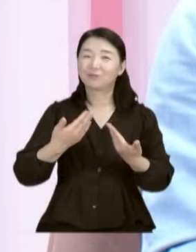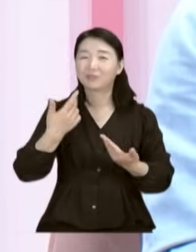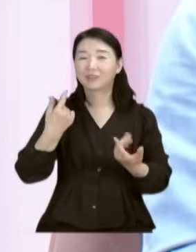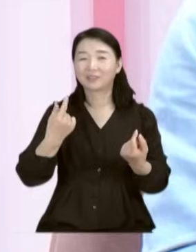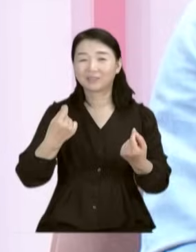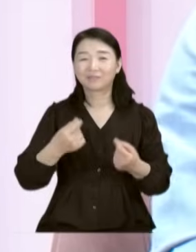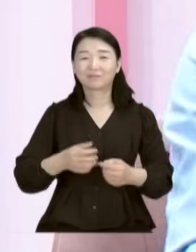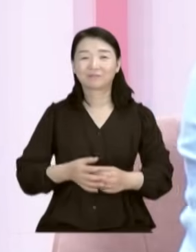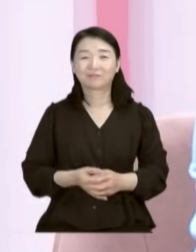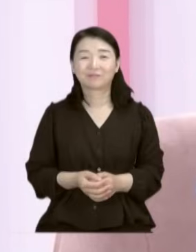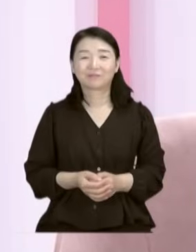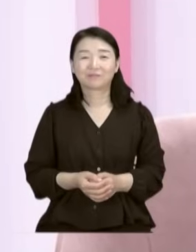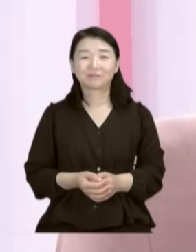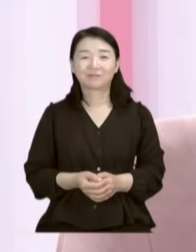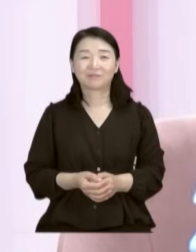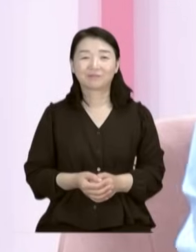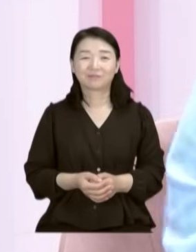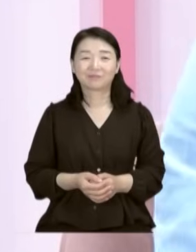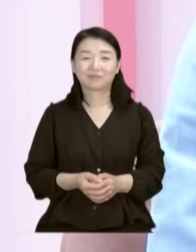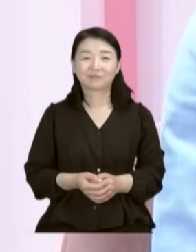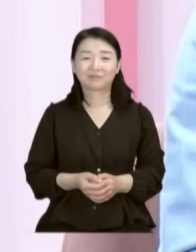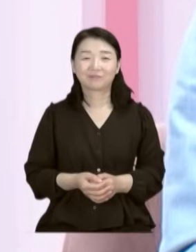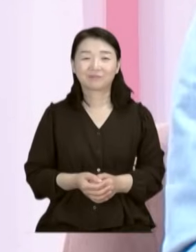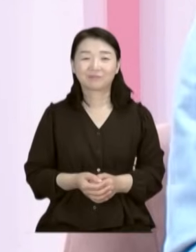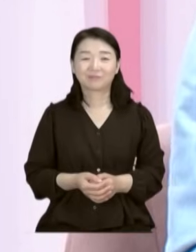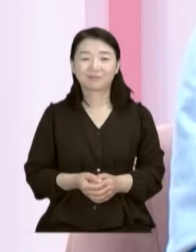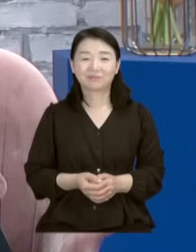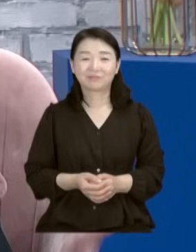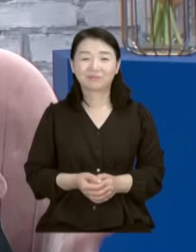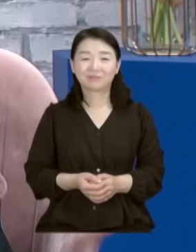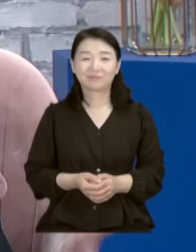그런 생각을 많이 했었죠